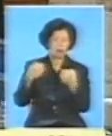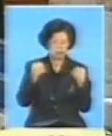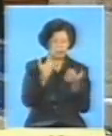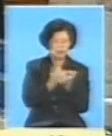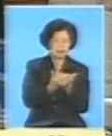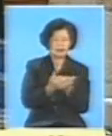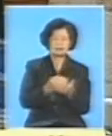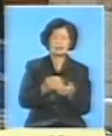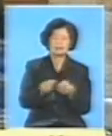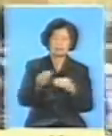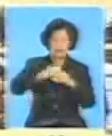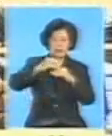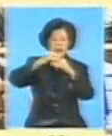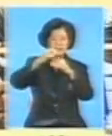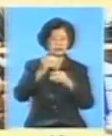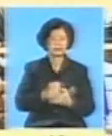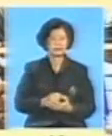ไปหาเงินในระยะแรกนะครับ